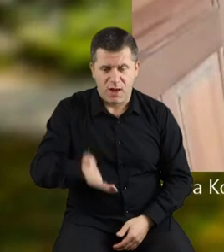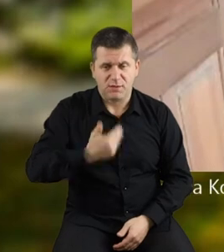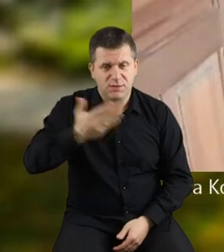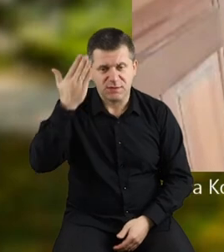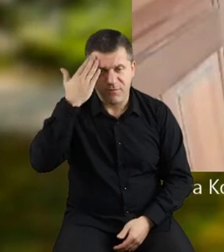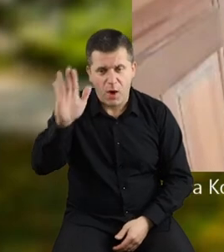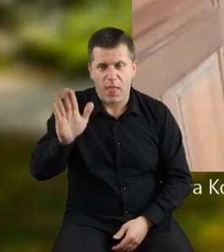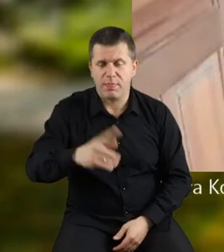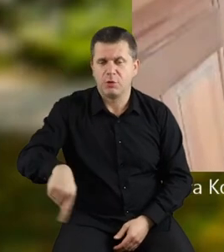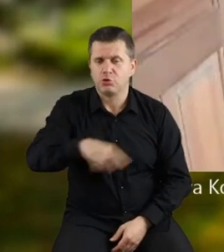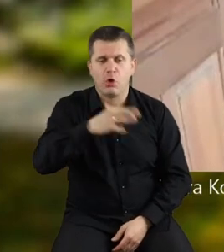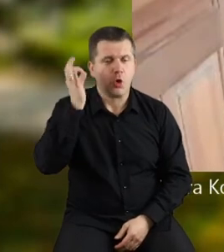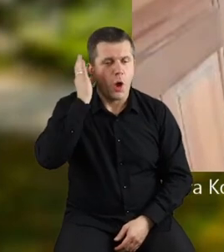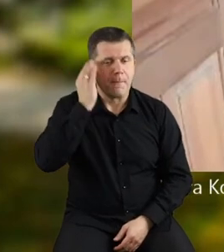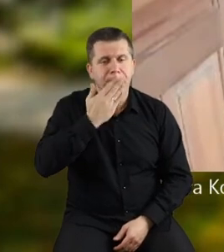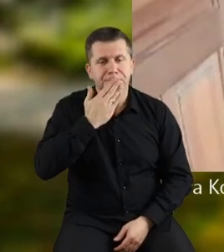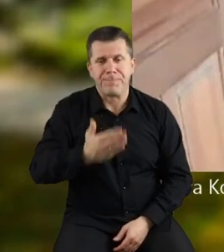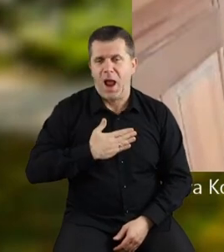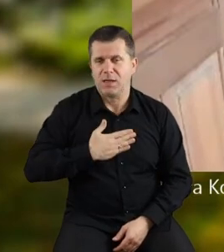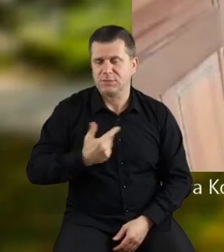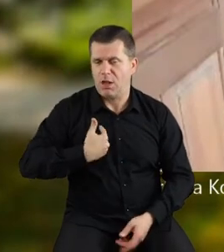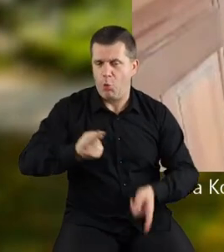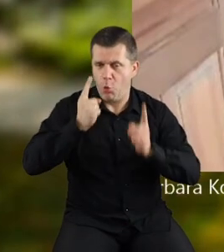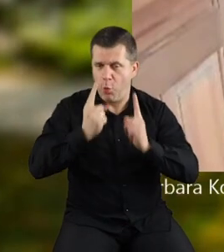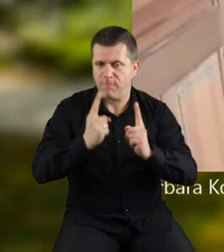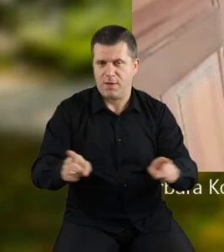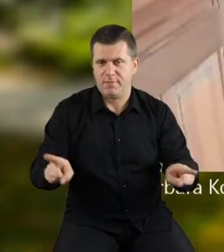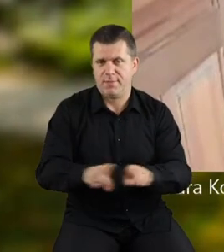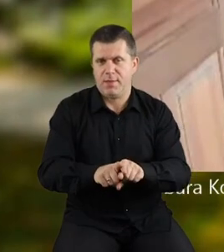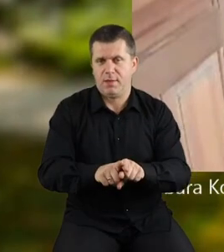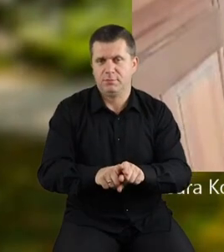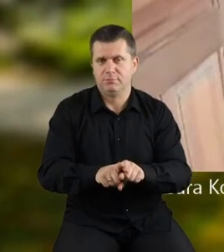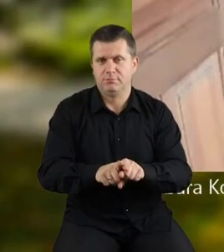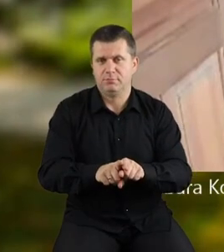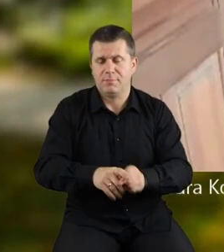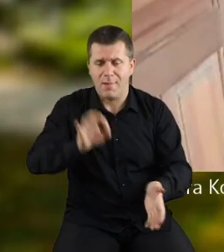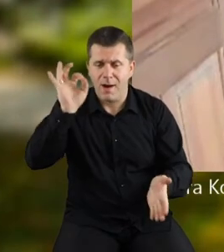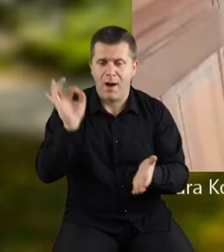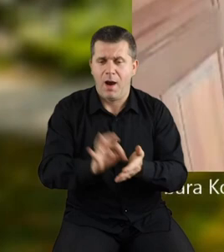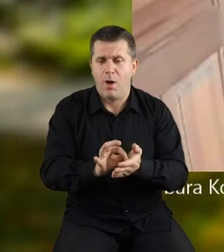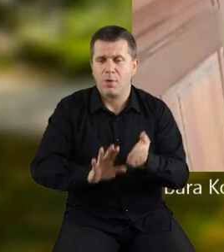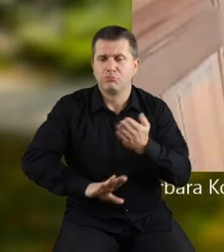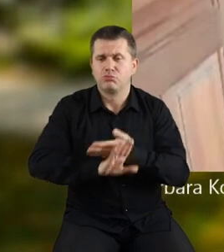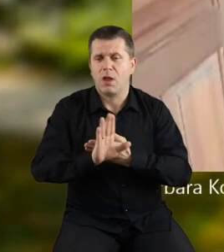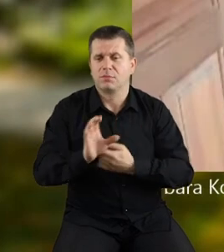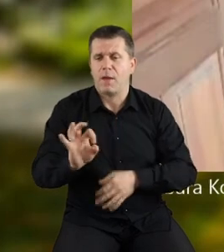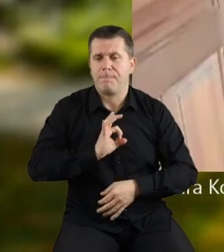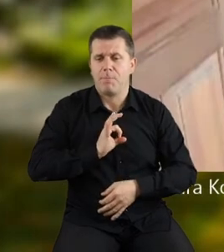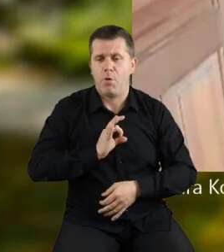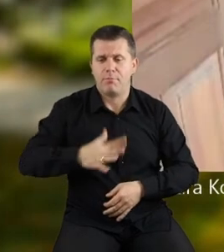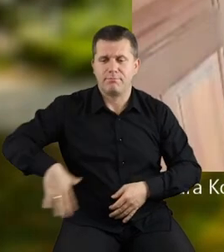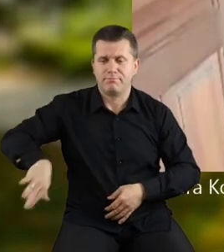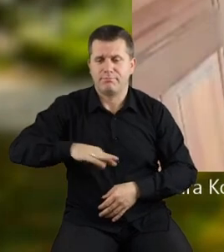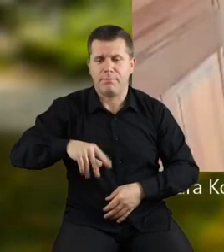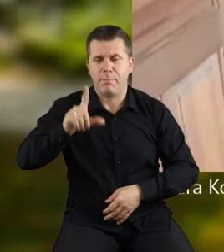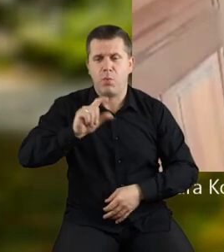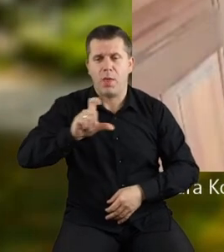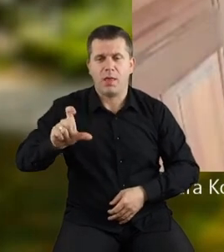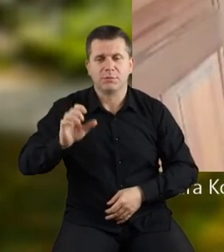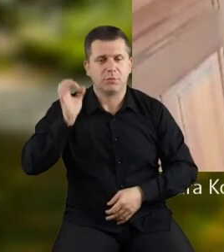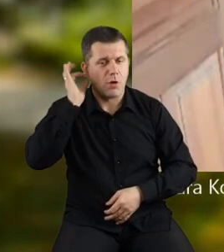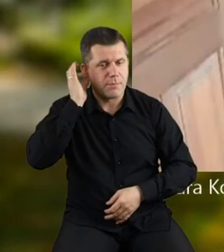zawsze będę zwolenniczką kobiecych pasji. Uważam też, że akurat przedstawicielki mojej